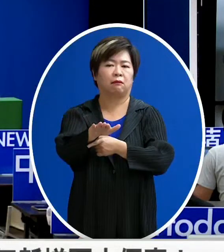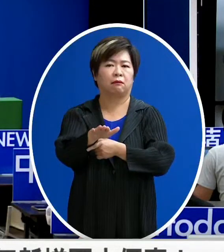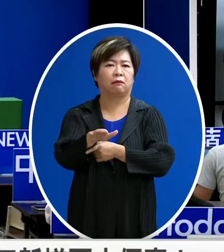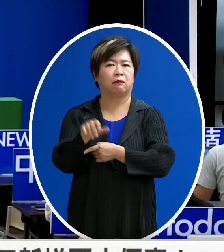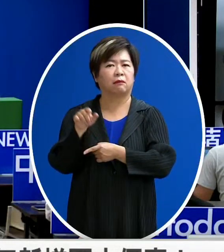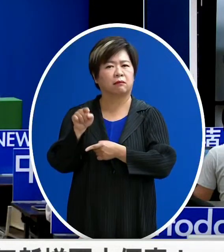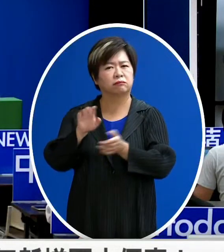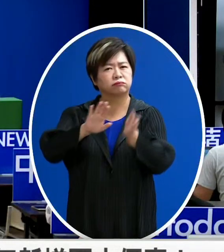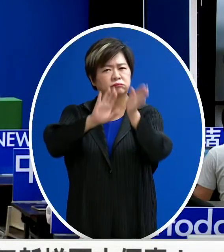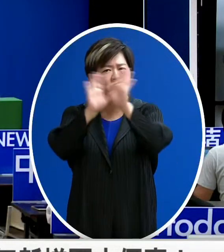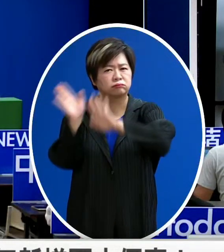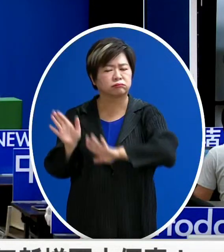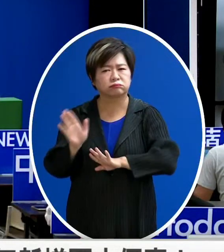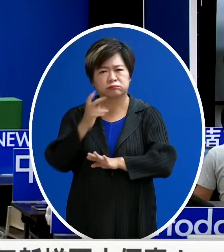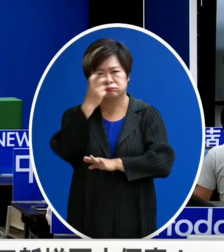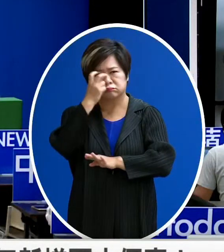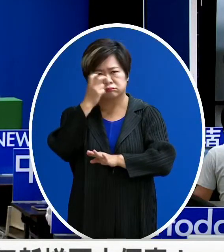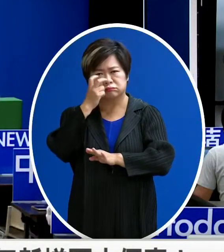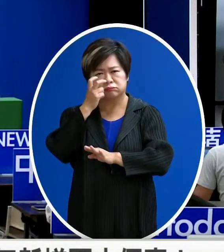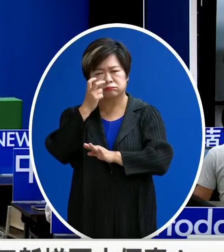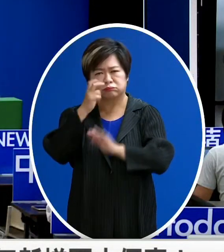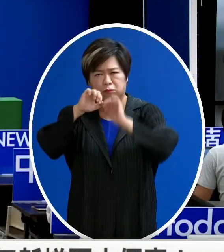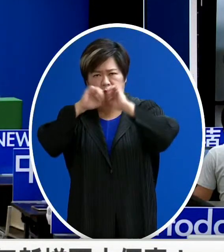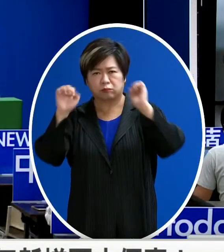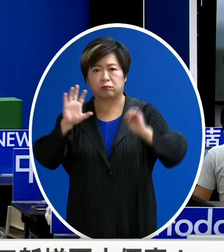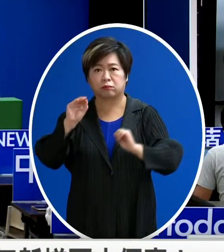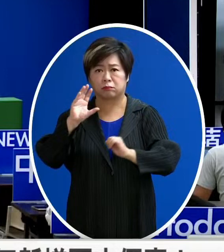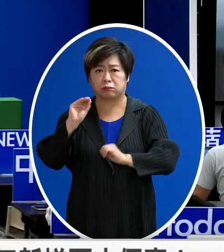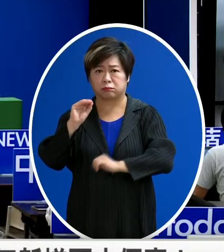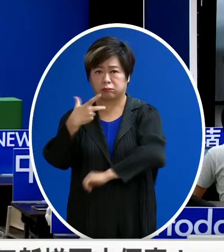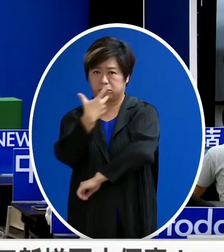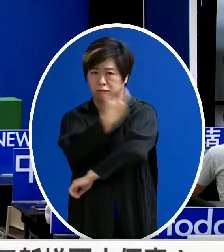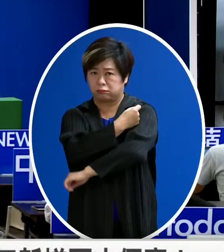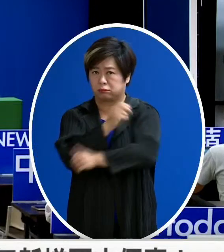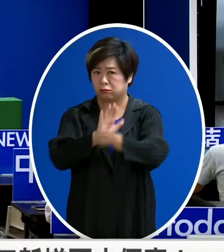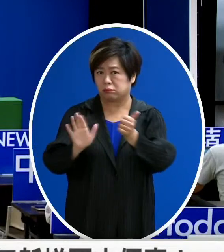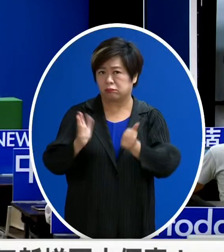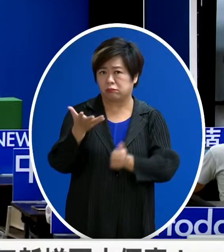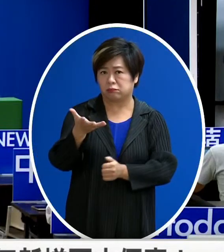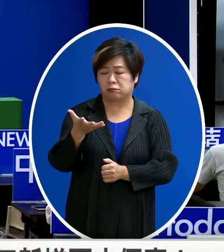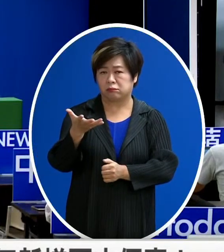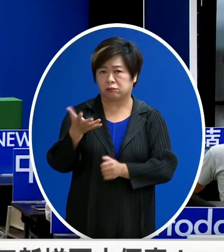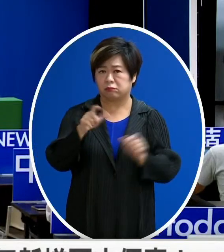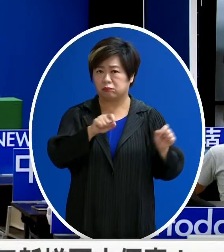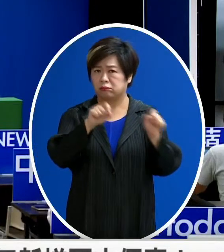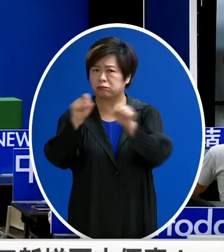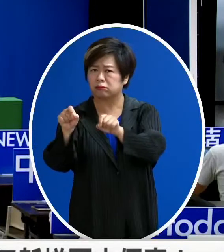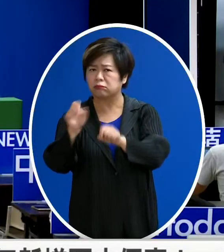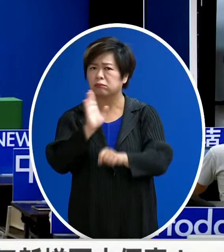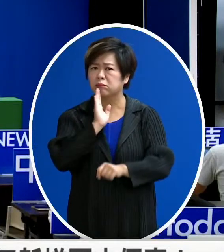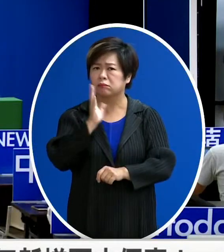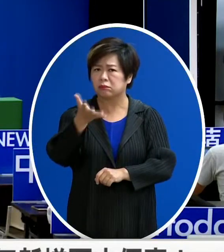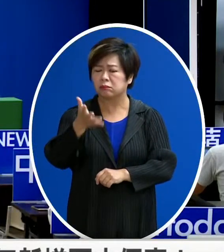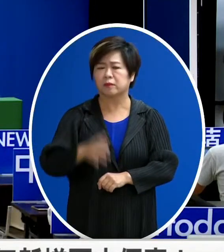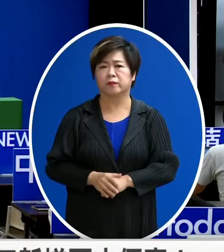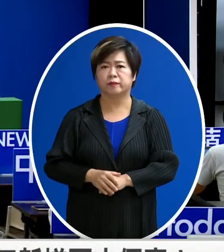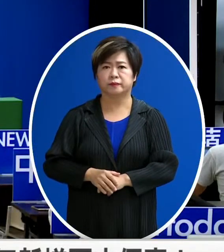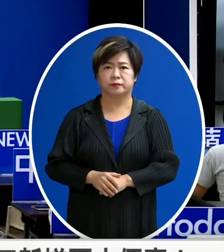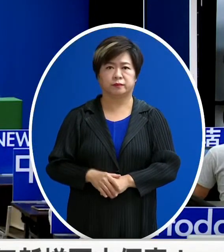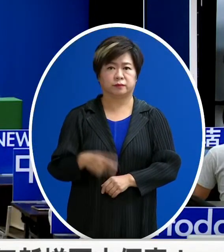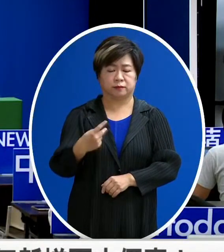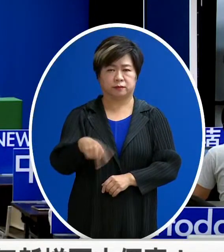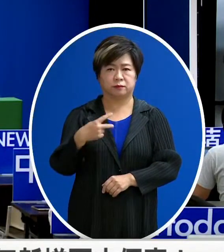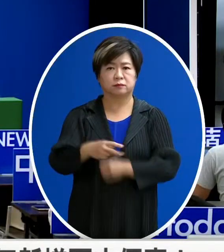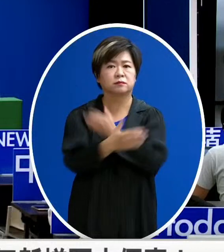知道现在有检验出来结果是不是跟疫苗有关，有这样的一个情况。那另外那个有关